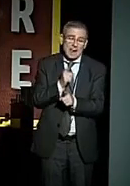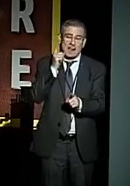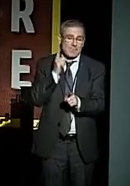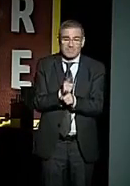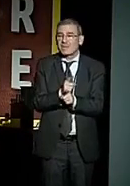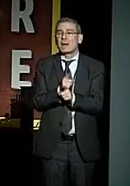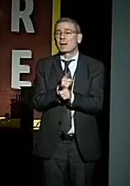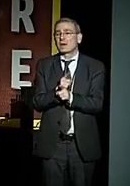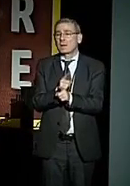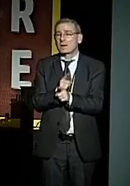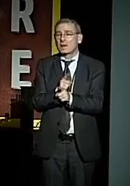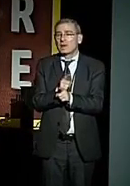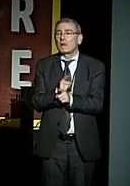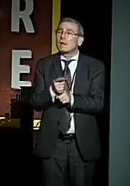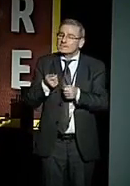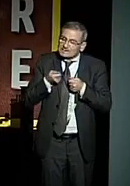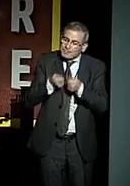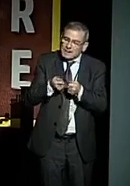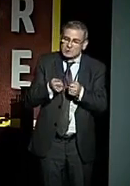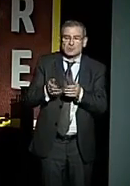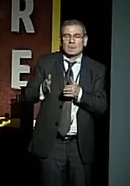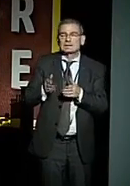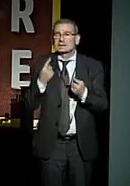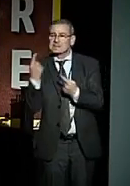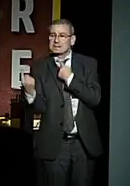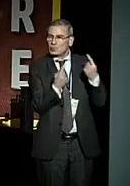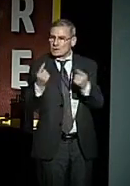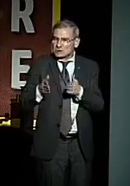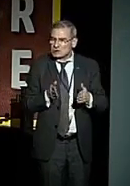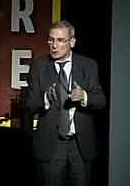di indirizzare il corso delle cose, e per farlo ha bisogno di